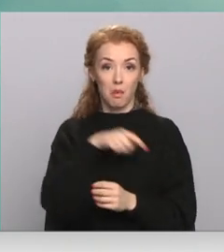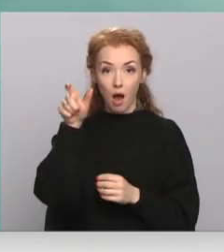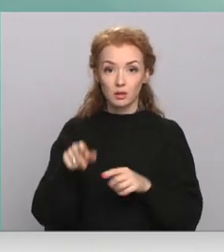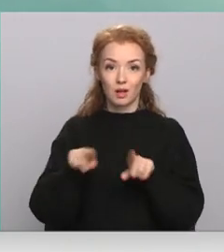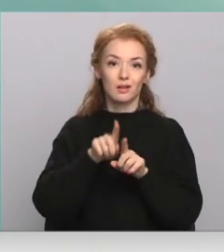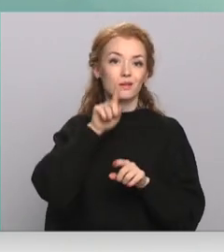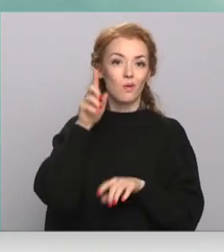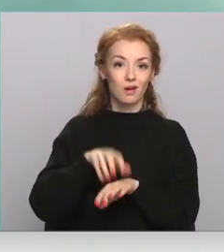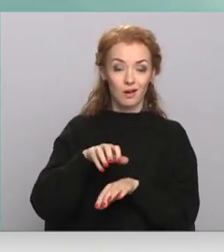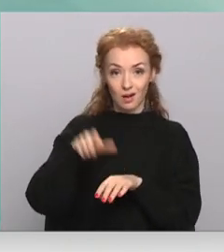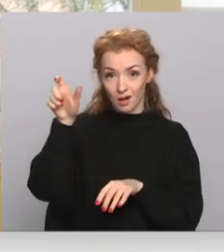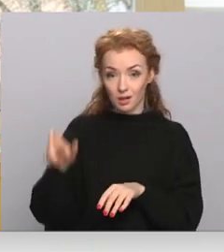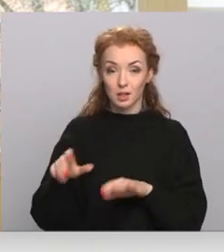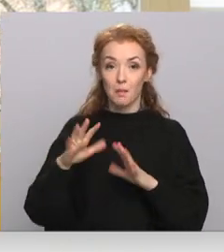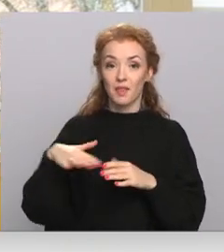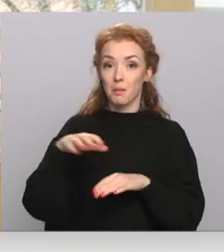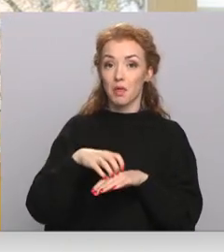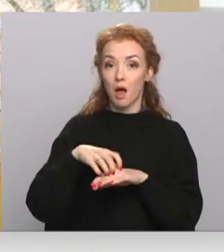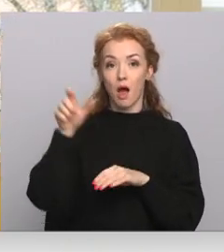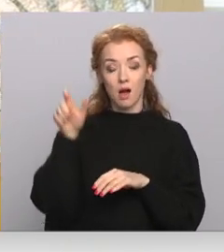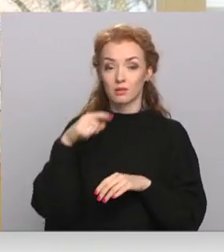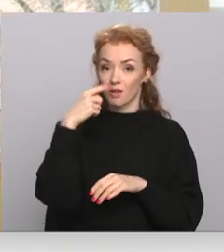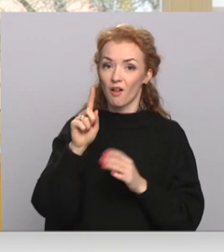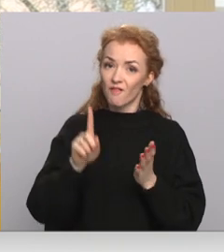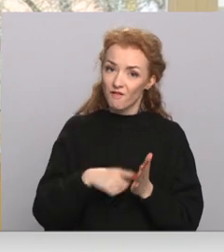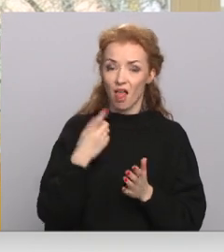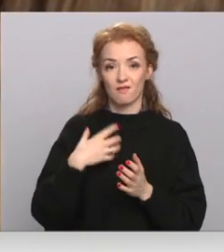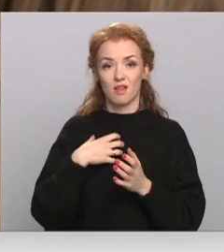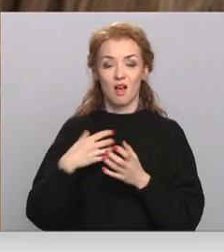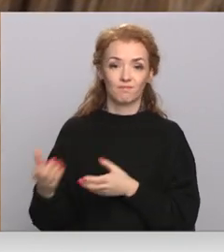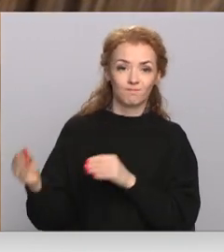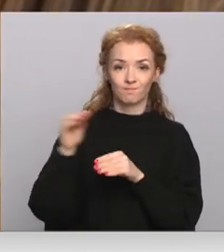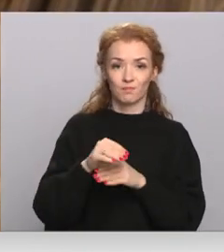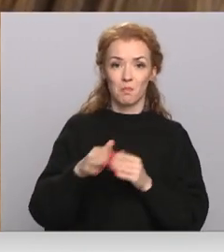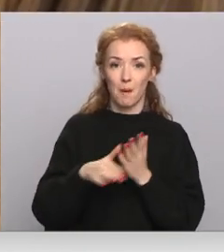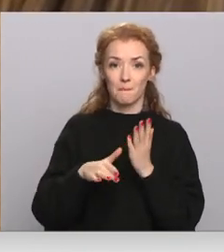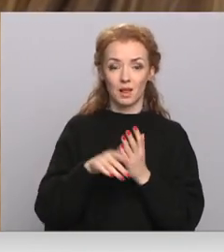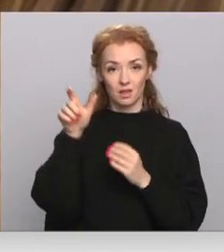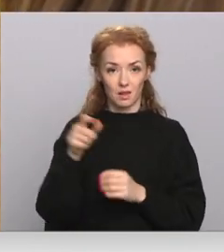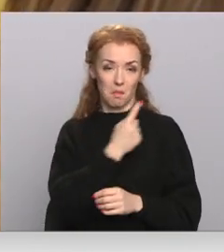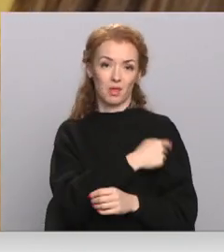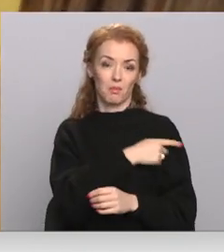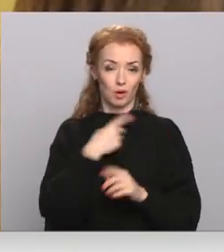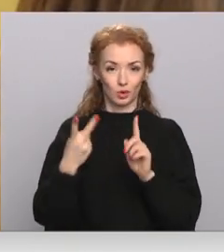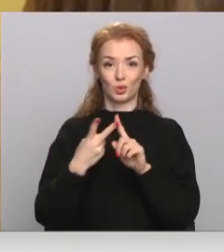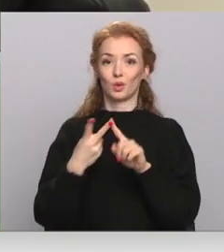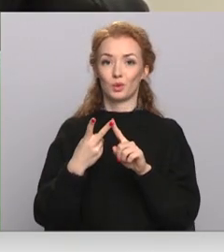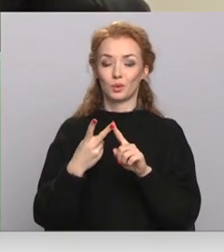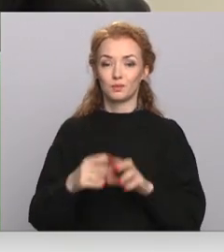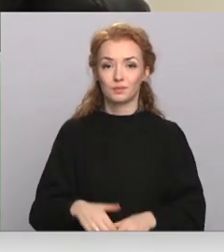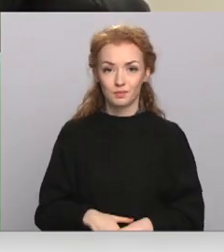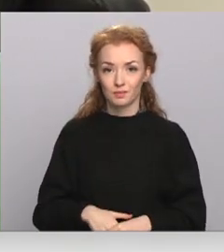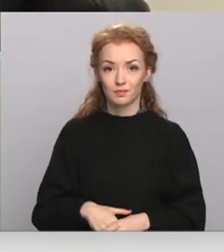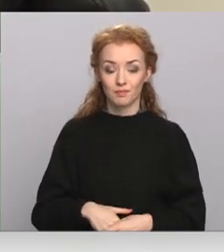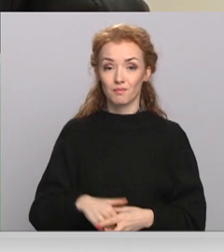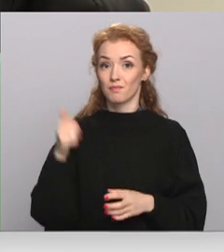kā dzīs Gunta Tīcmane, ikdienas darbā noderētu papildspēki. Tāpēc jau gadiem cīnās par vēl vienas māsas posteni praksē.